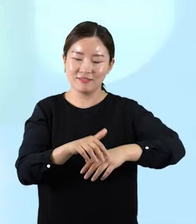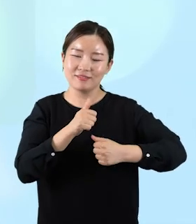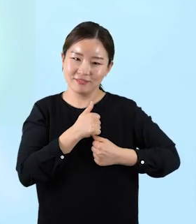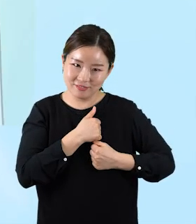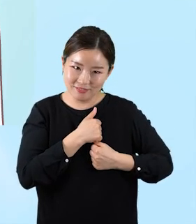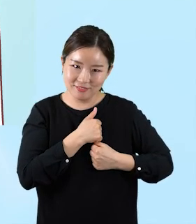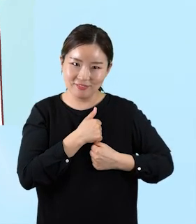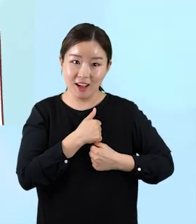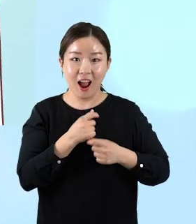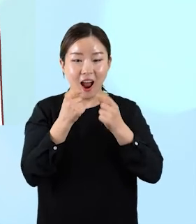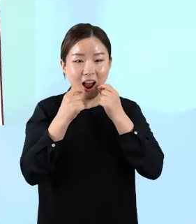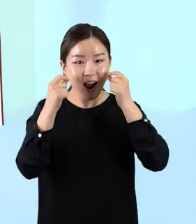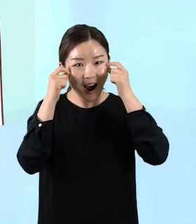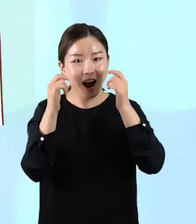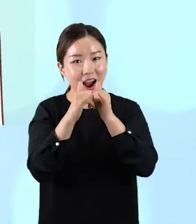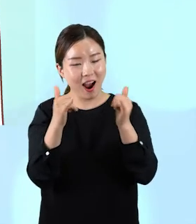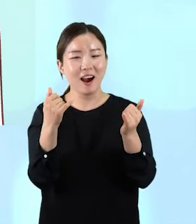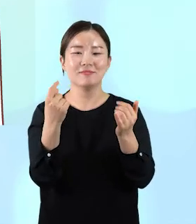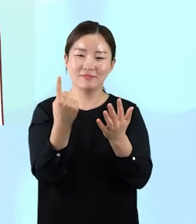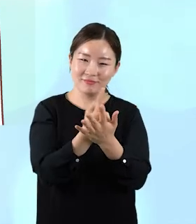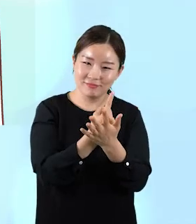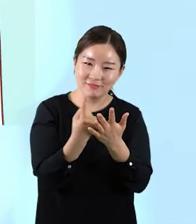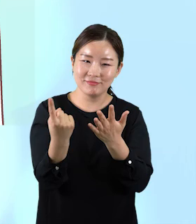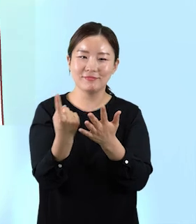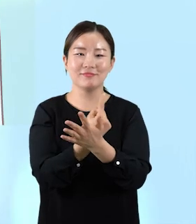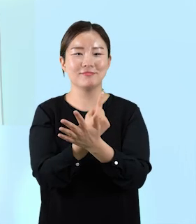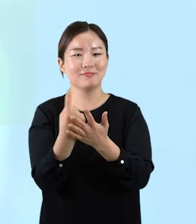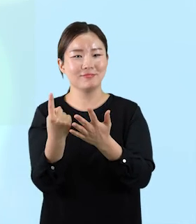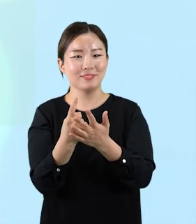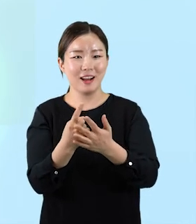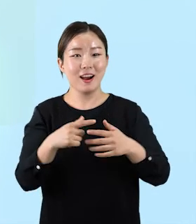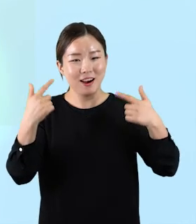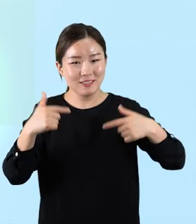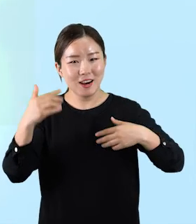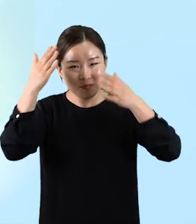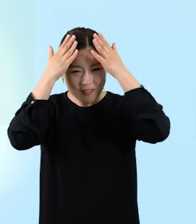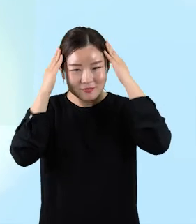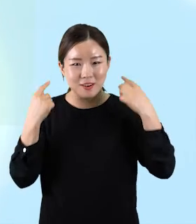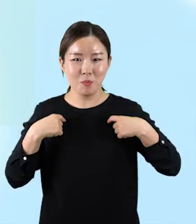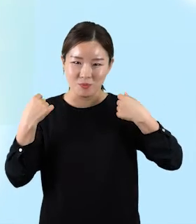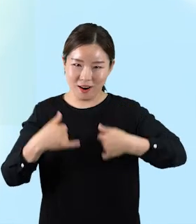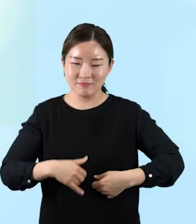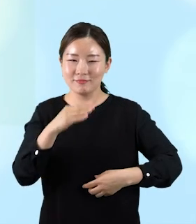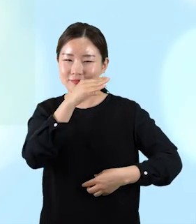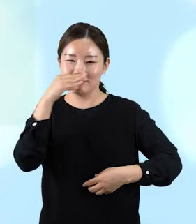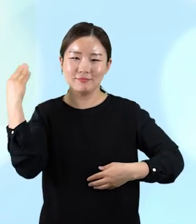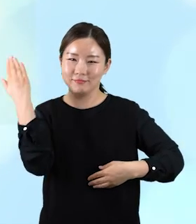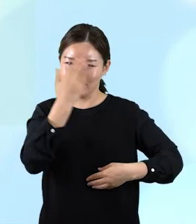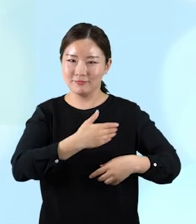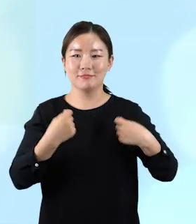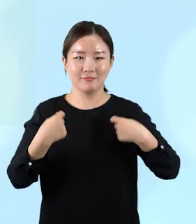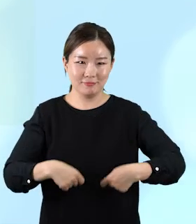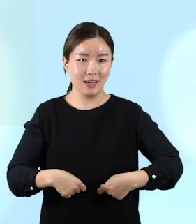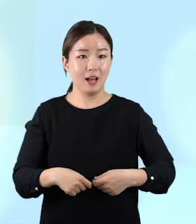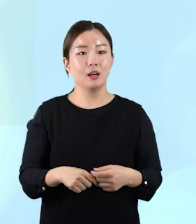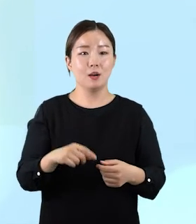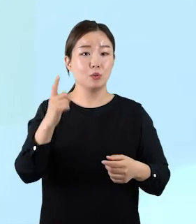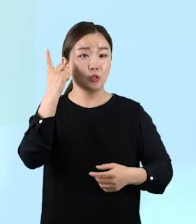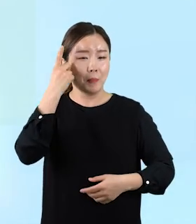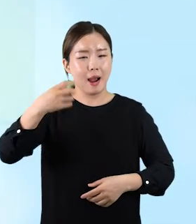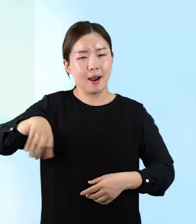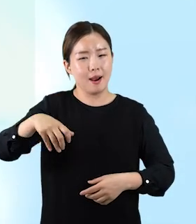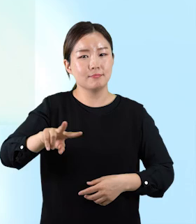지킵니다. 웃는 얼굴로 사람들을 대합니다. 늘 머리와 복장을 단정하게 합니다.